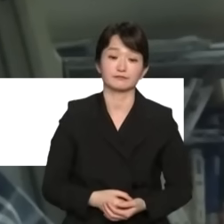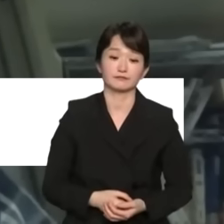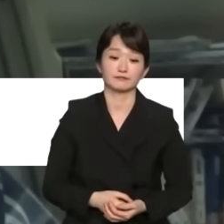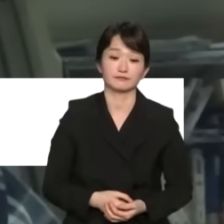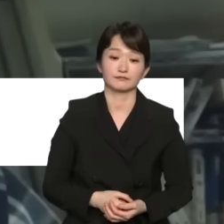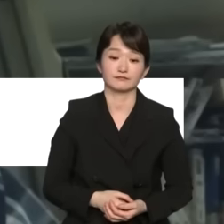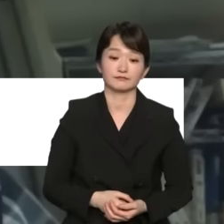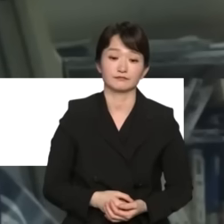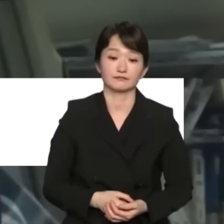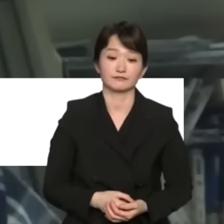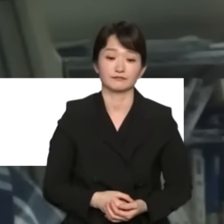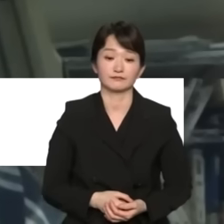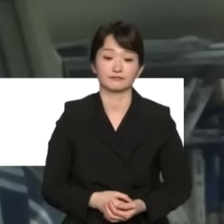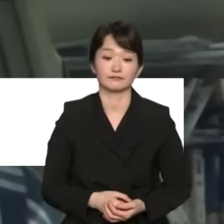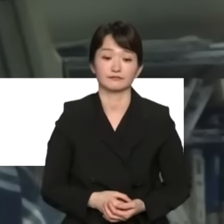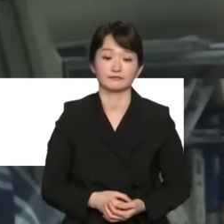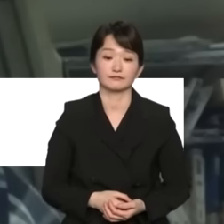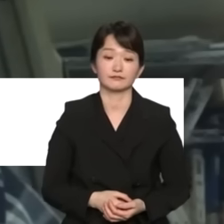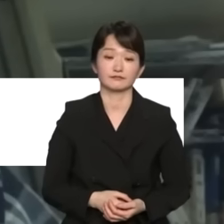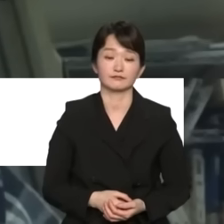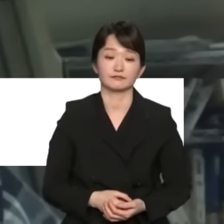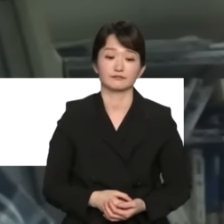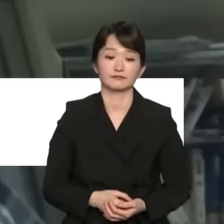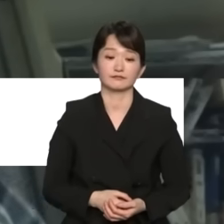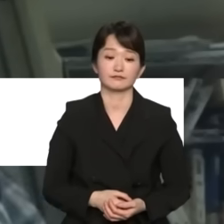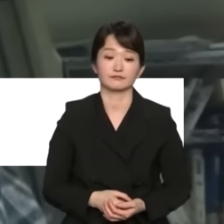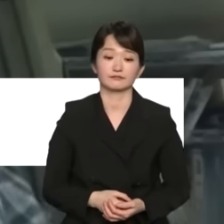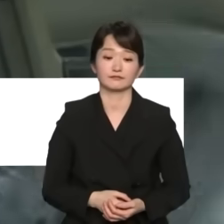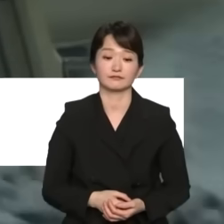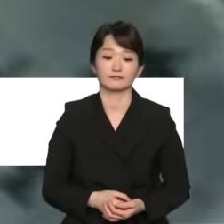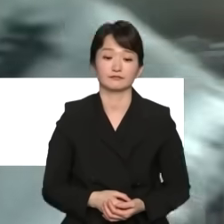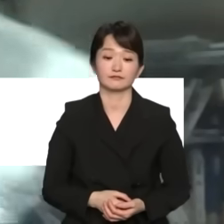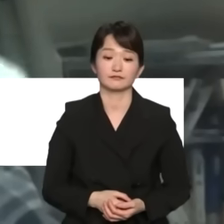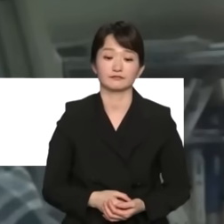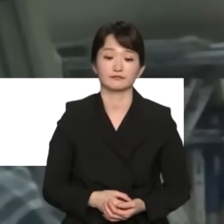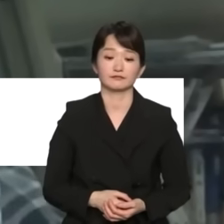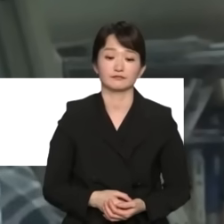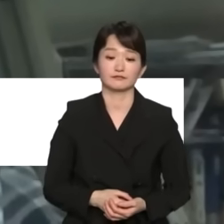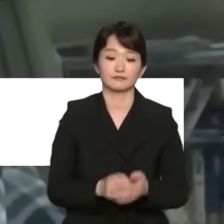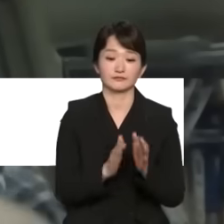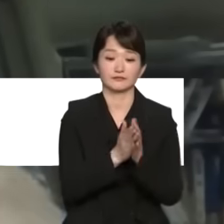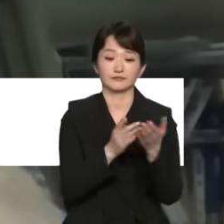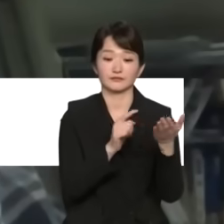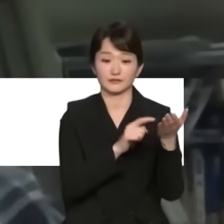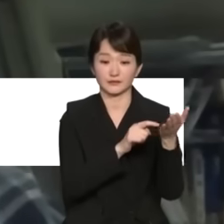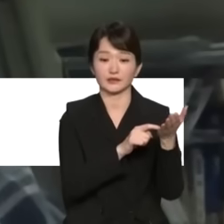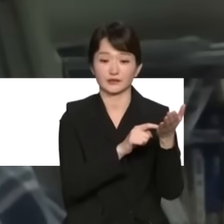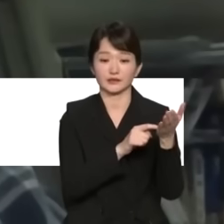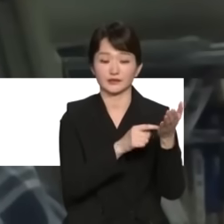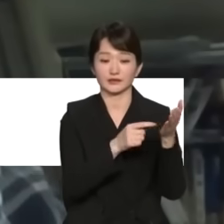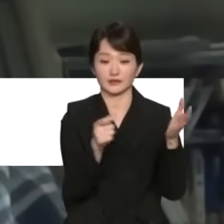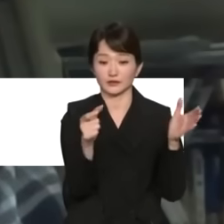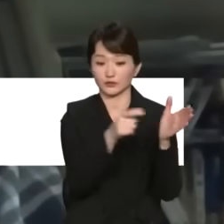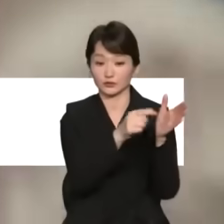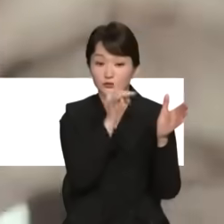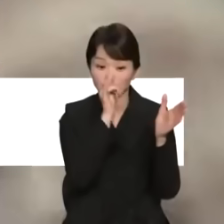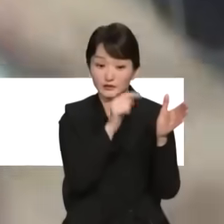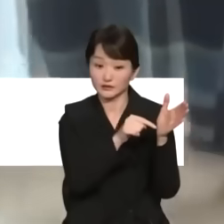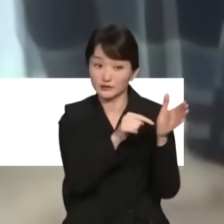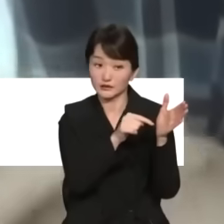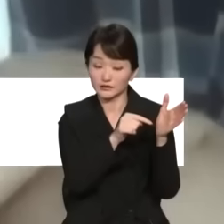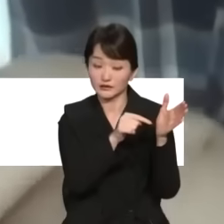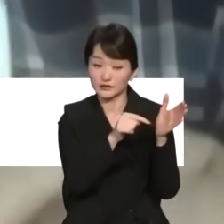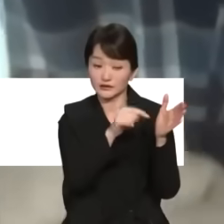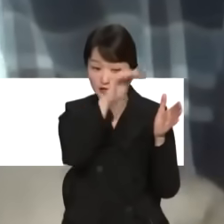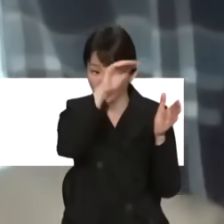革という本を書いたんですね。で、これがそういうこの本なんですけど、いいですかね。食